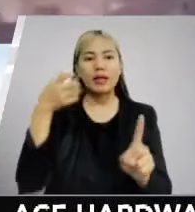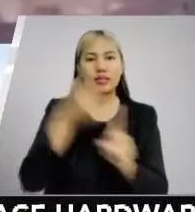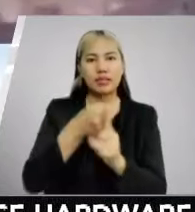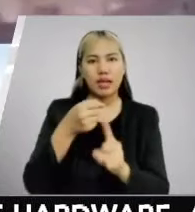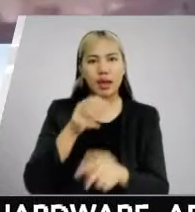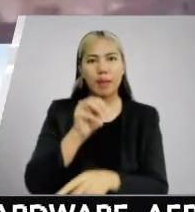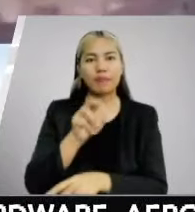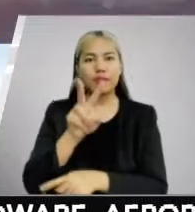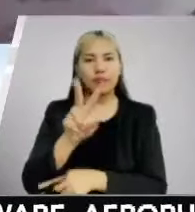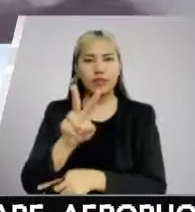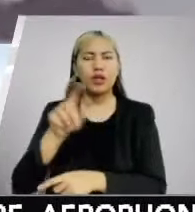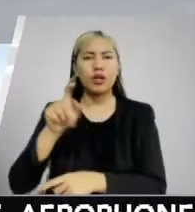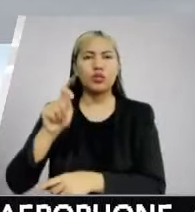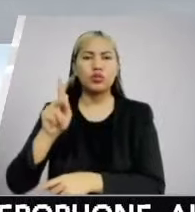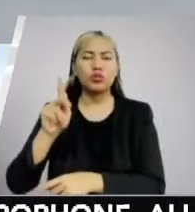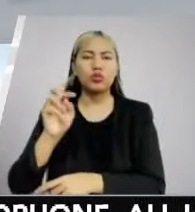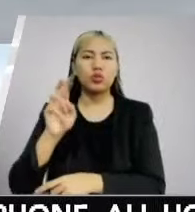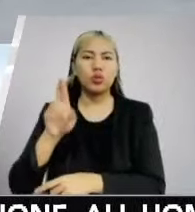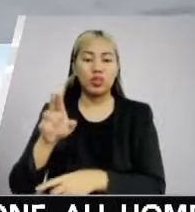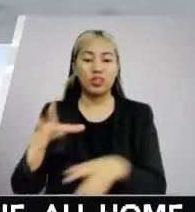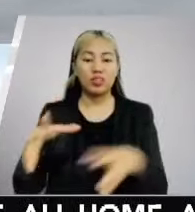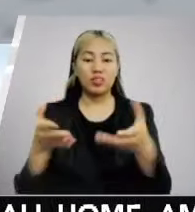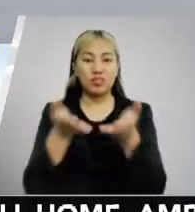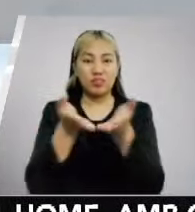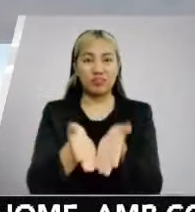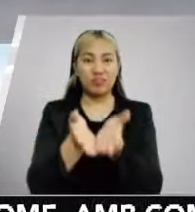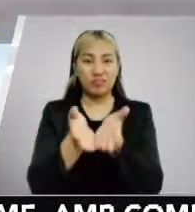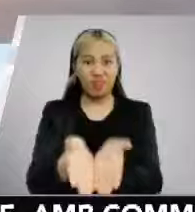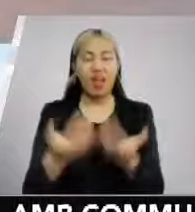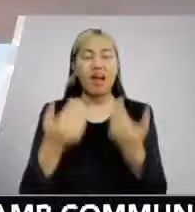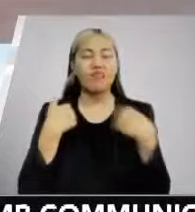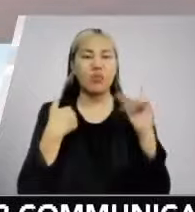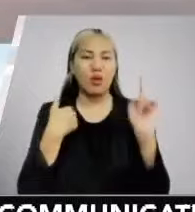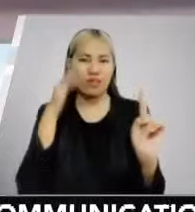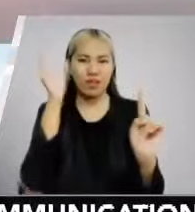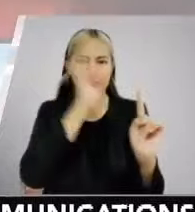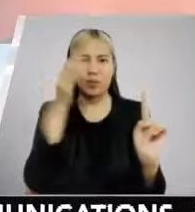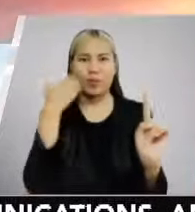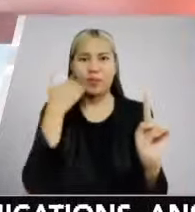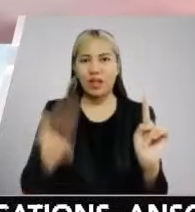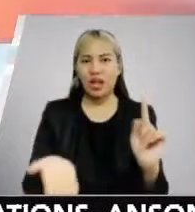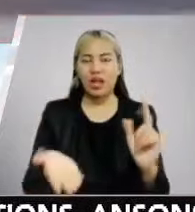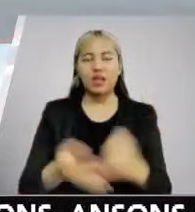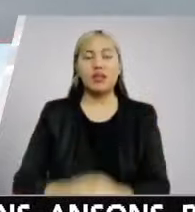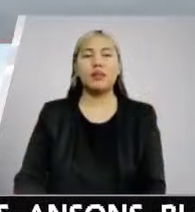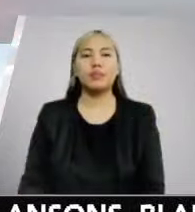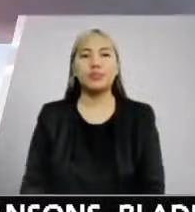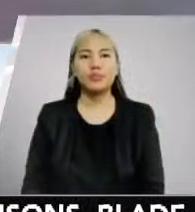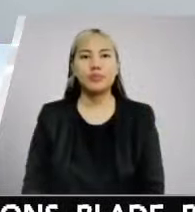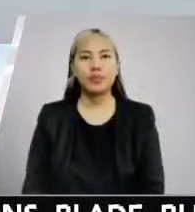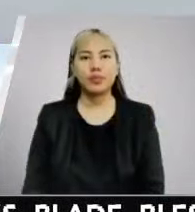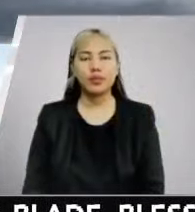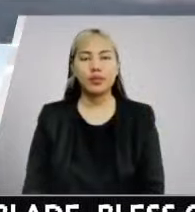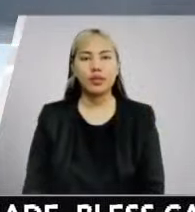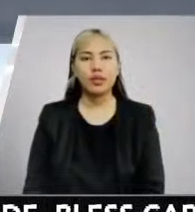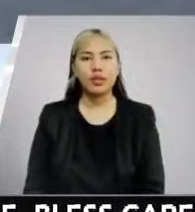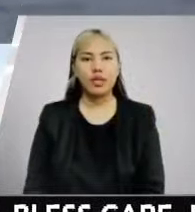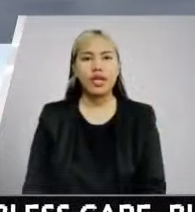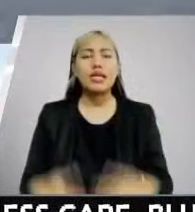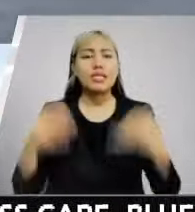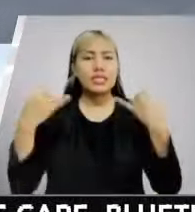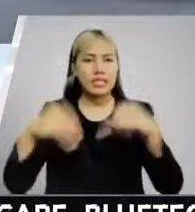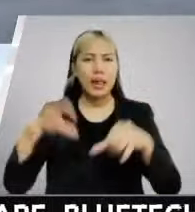June 12 kung kailan isang Pinoy ang iniulat na nasawi ng White House ng Amerika. Itinuturing pa rin siyang nawawala ng ating